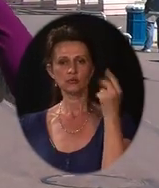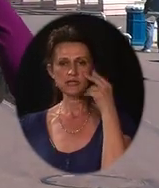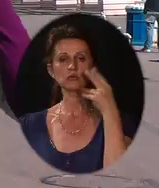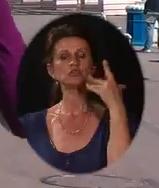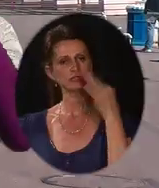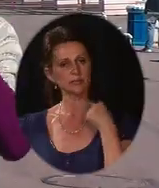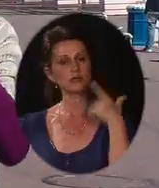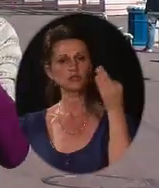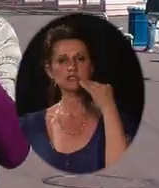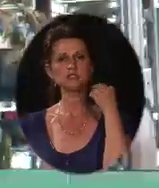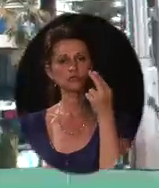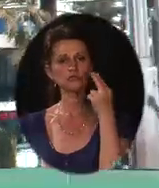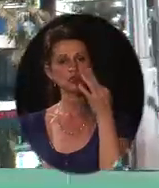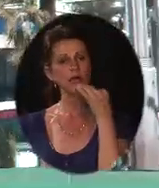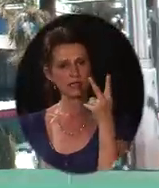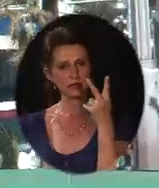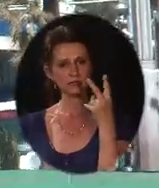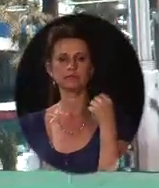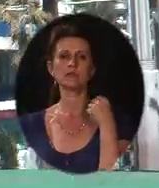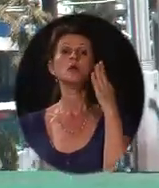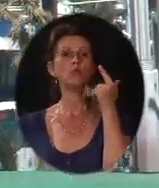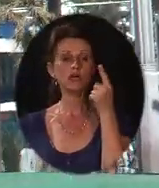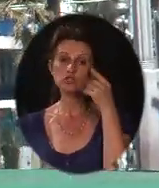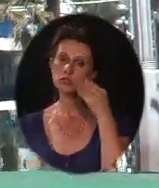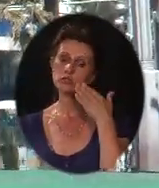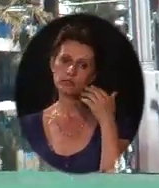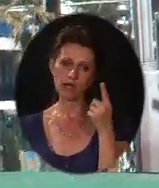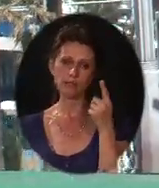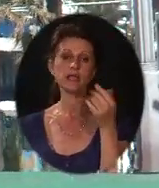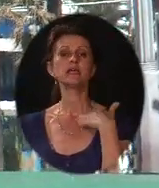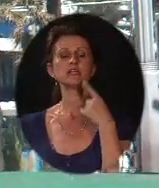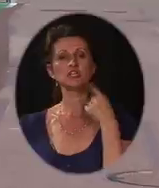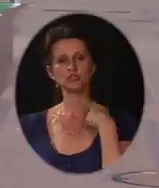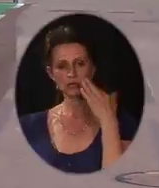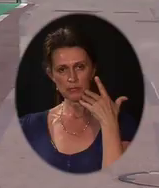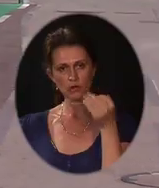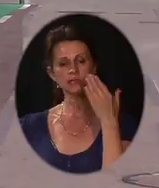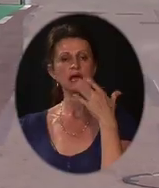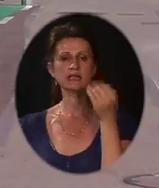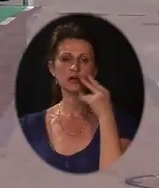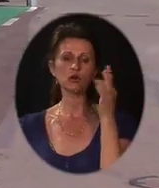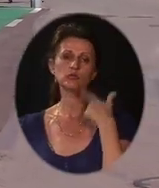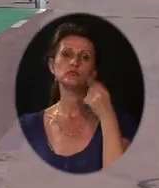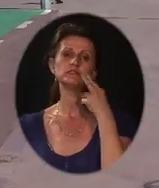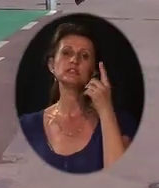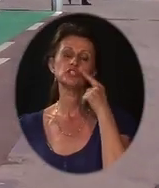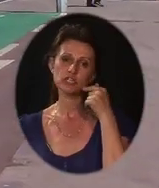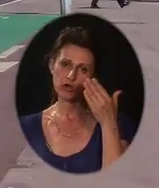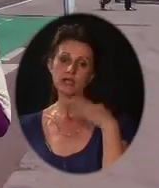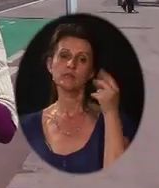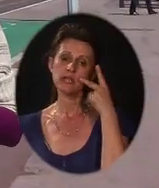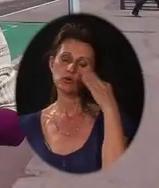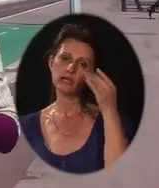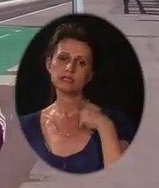concentrée, mais aussi vos oreilles. Moi, je n'entends pas et j'ai dû apprendre à être encore plus vigilante